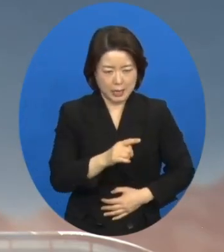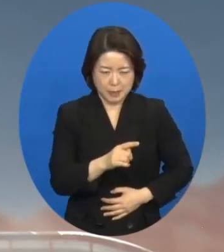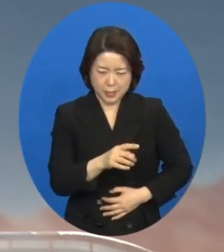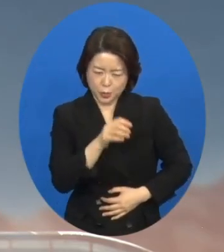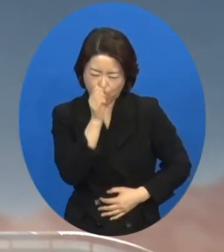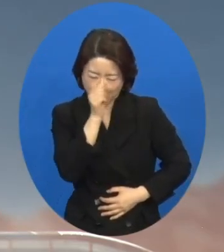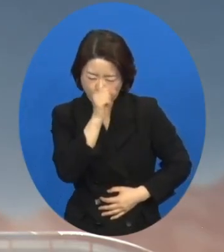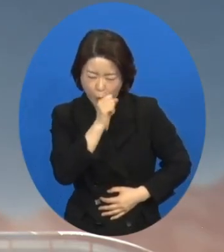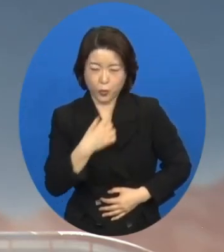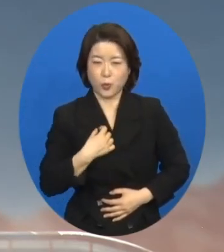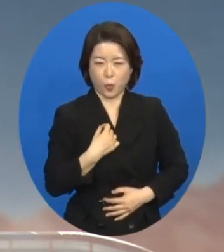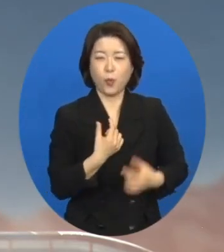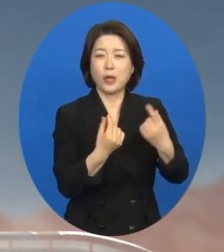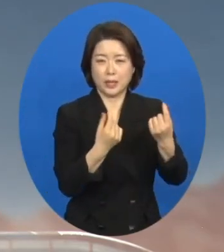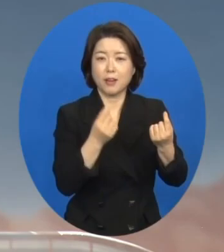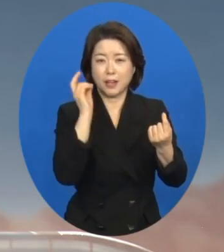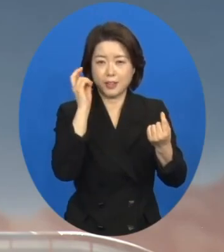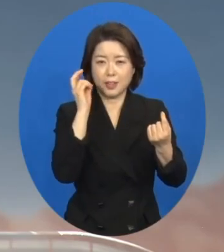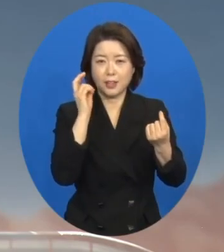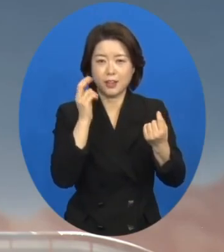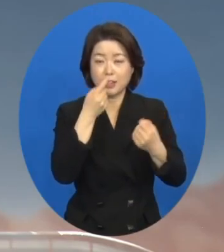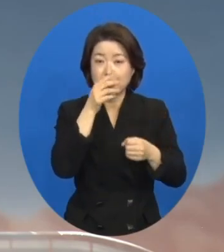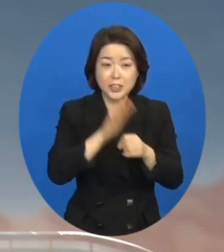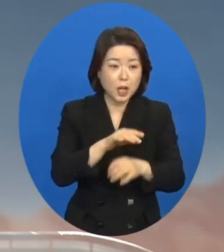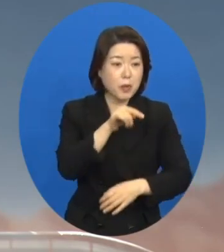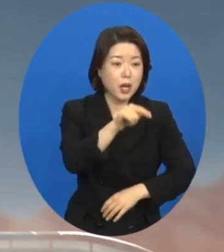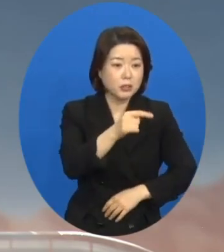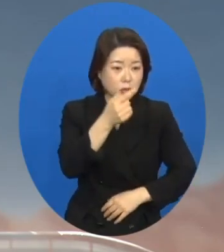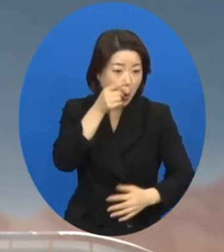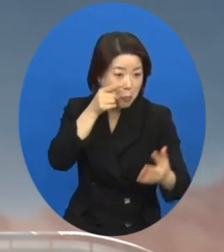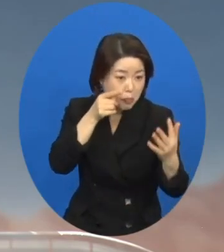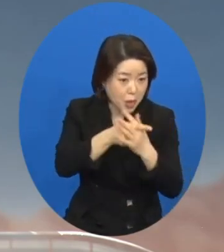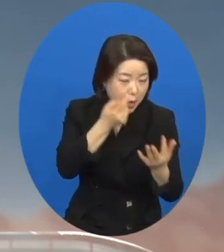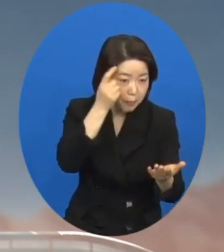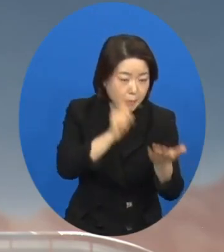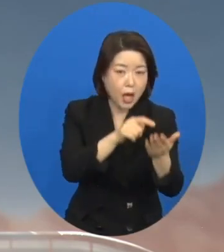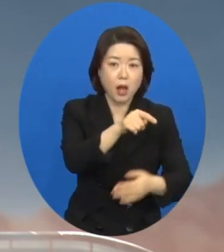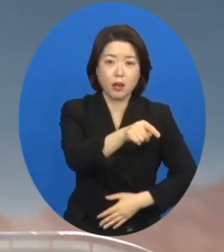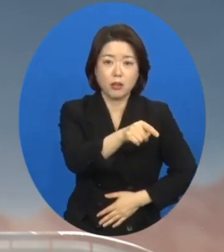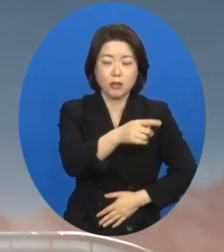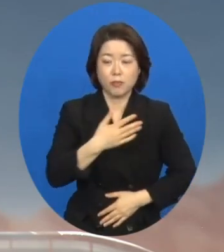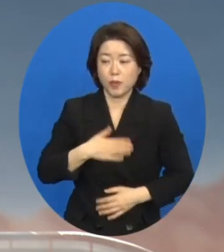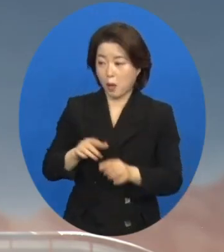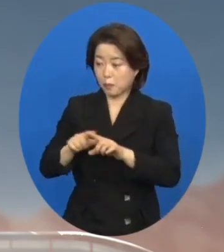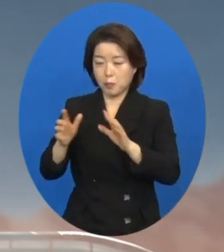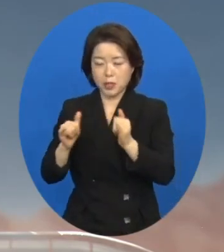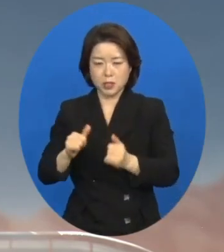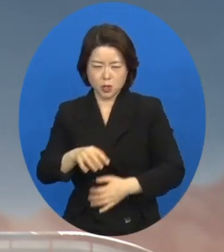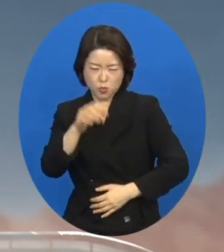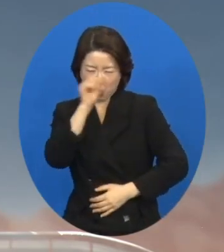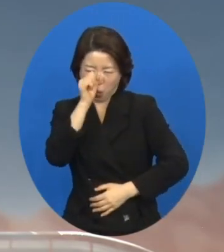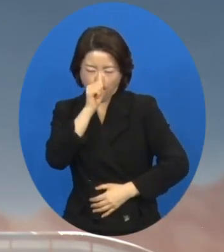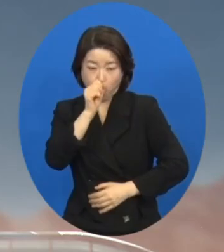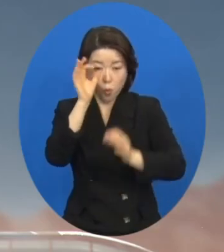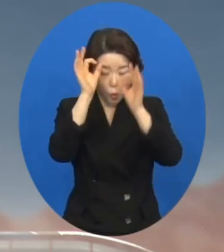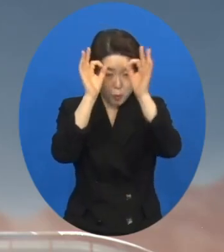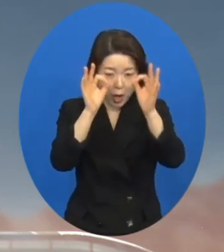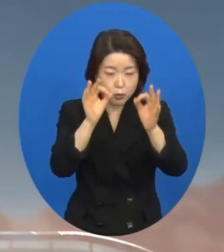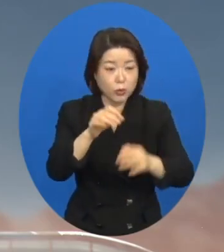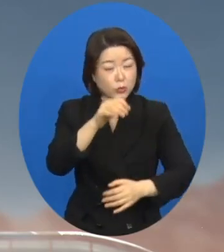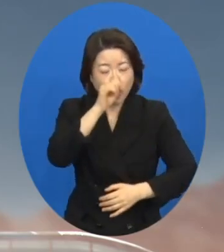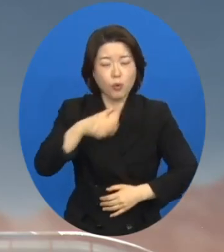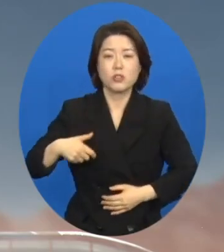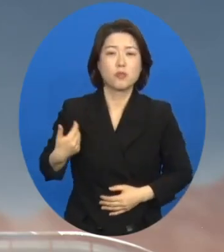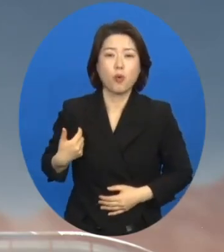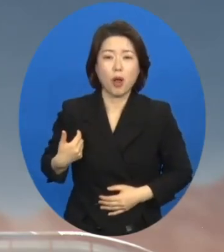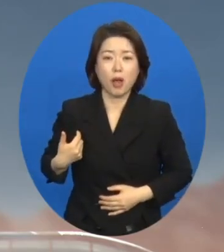같아요. 기가 막힌 것은 그걸 알아봤다는 겁니다. 저같이 평범한 사람은 명품을 봐도 그게 명품인지 몰라요.